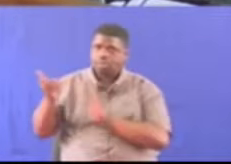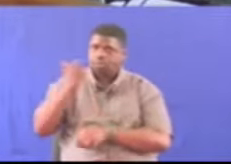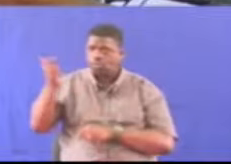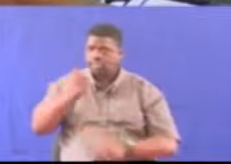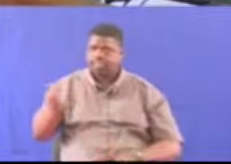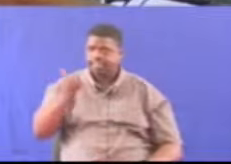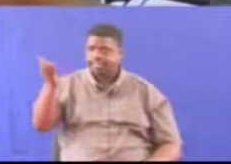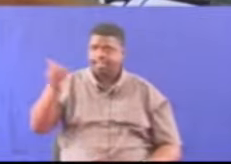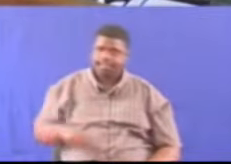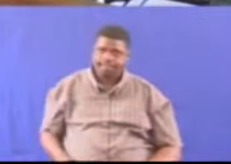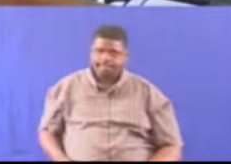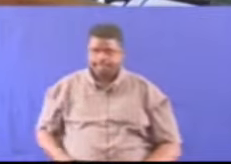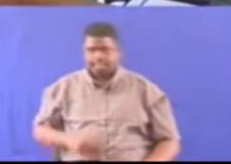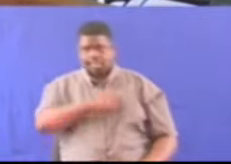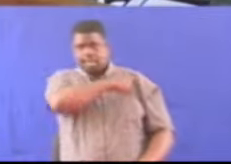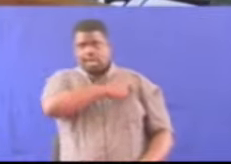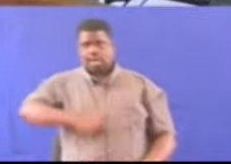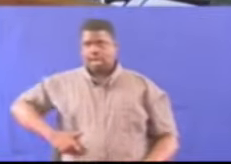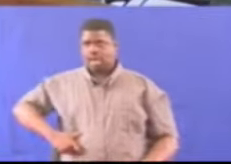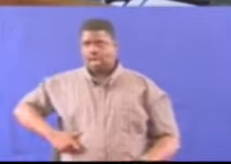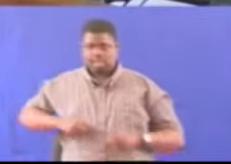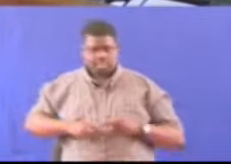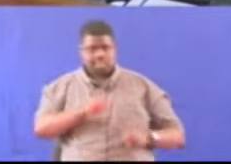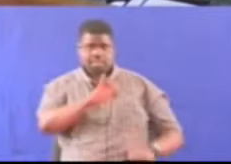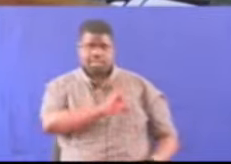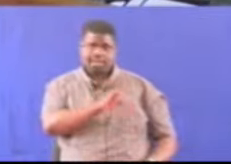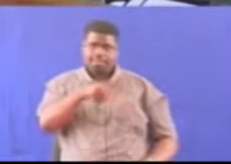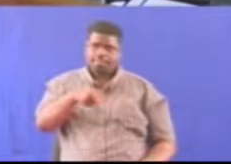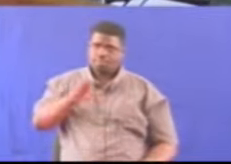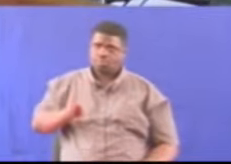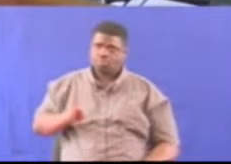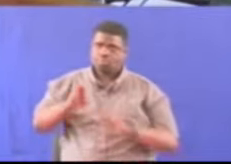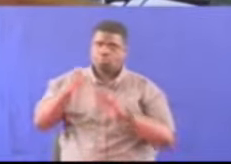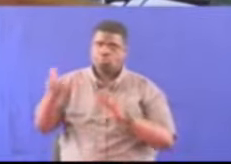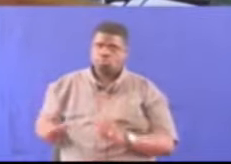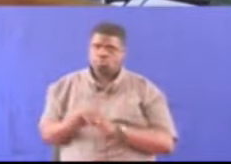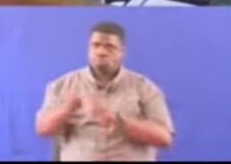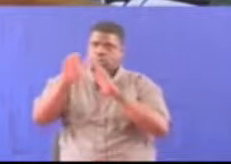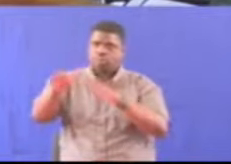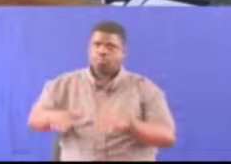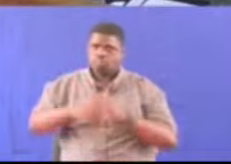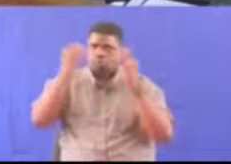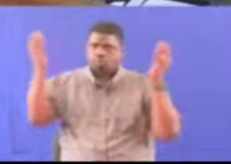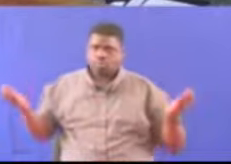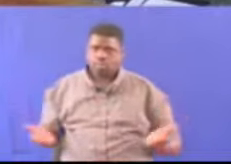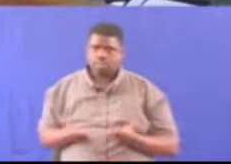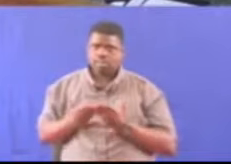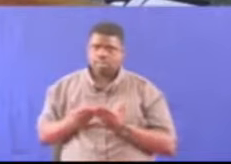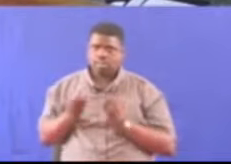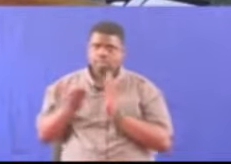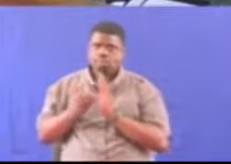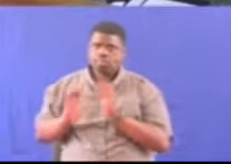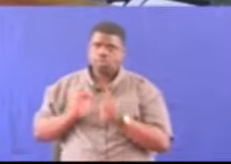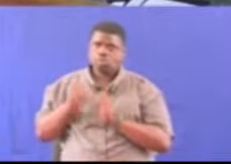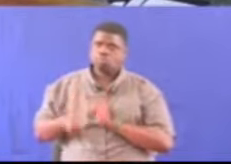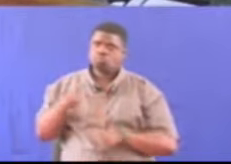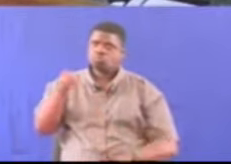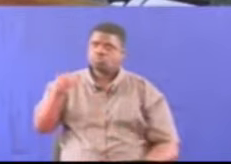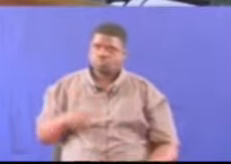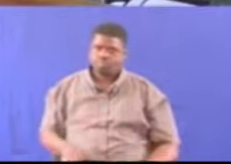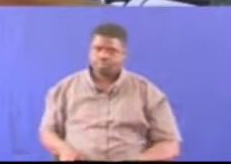Tanzania na Rais wa Umoja wa Mabunge Duniani, naomba pia uniruhusu nieleze